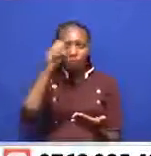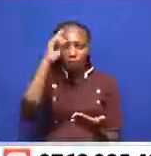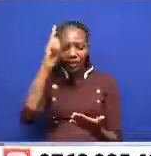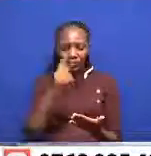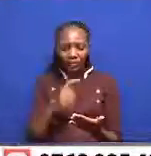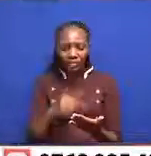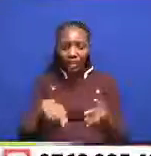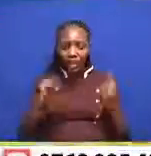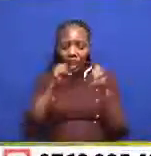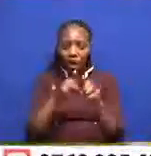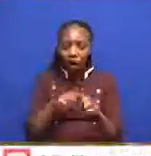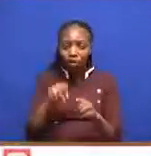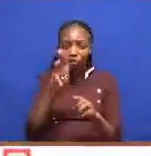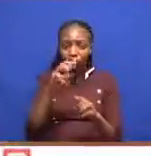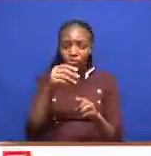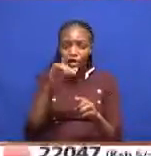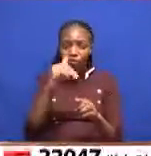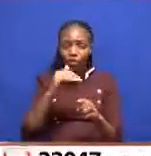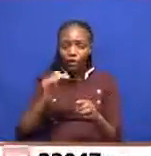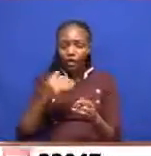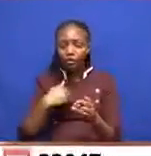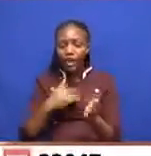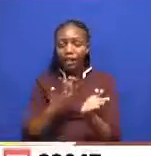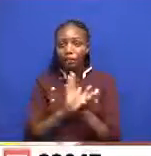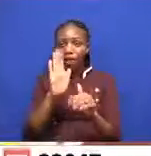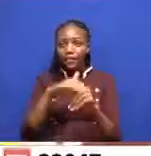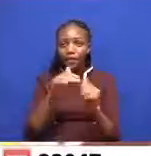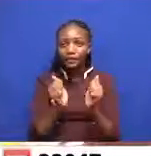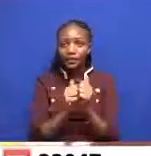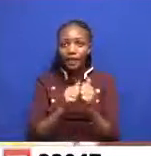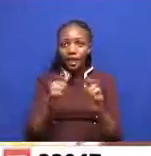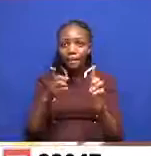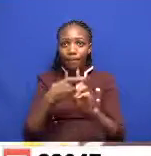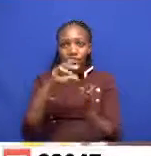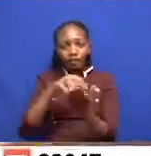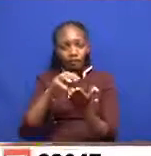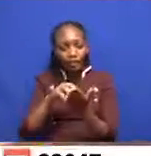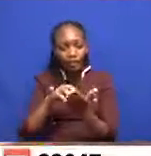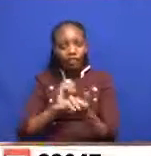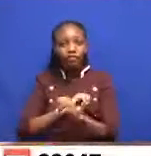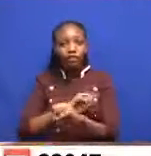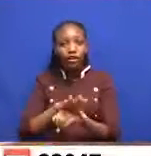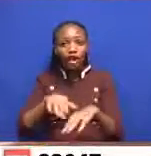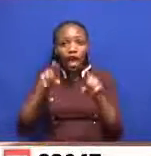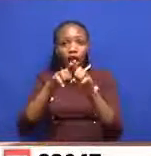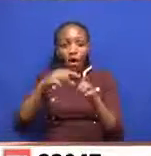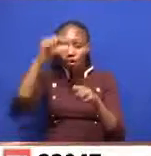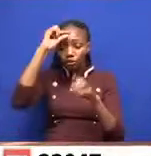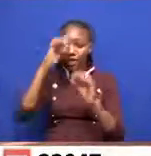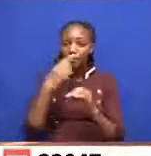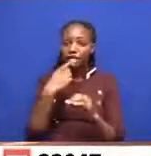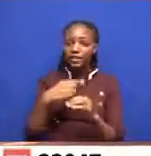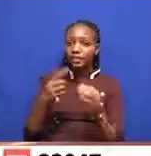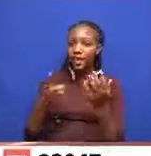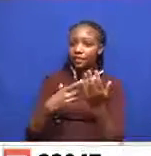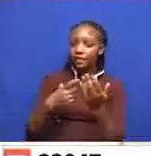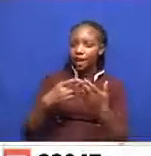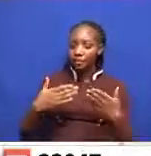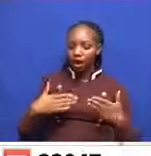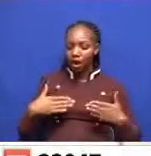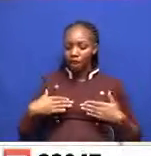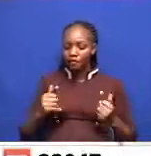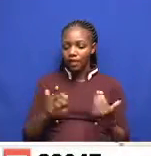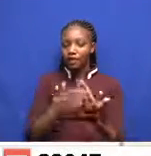Makueni County has recorded more than 10 positive cases of COVID-19, with Kivutha Kibwana saying that the number of healthcare workers has